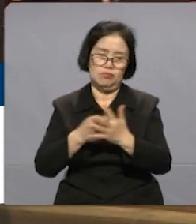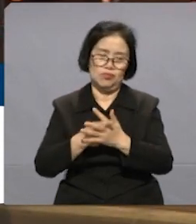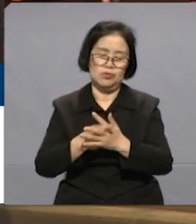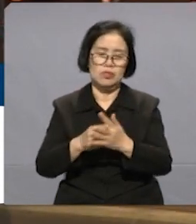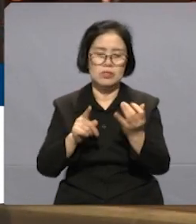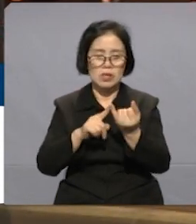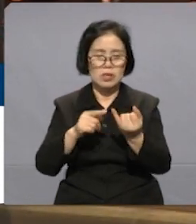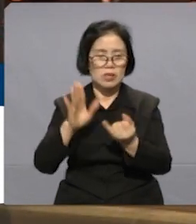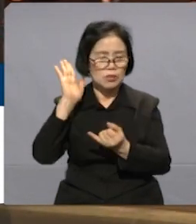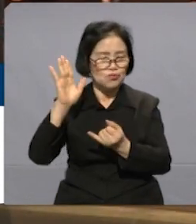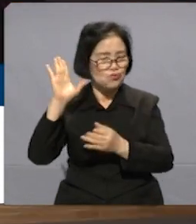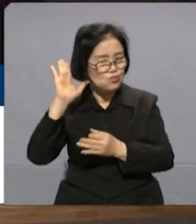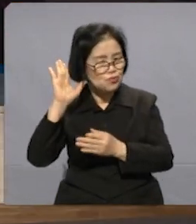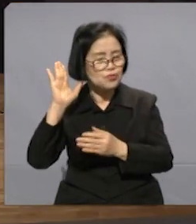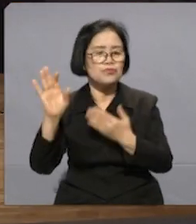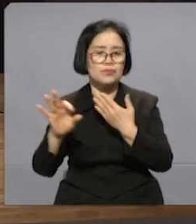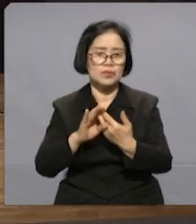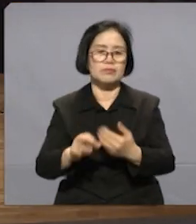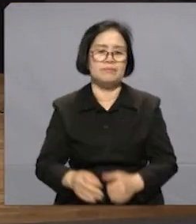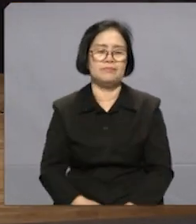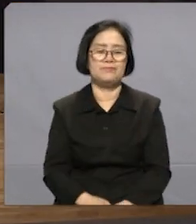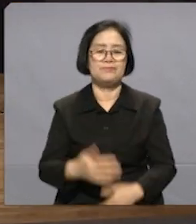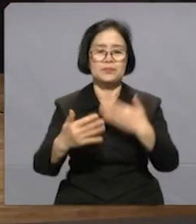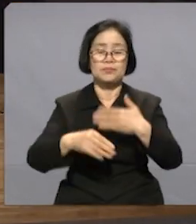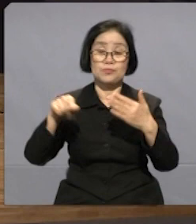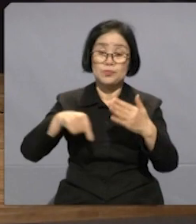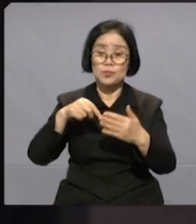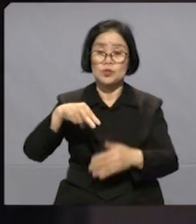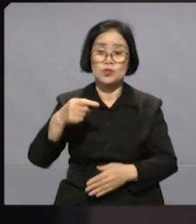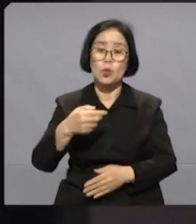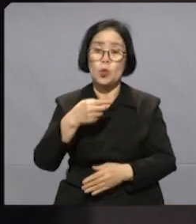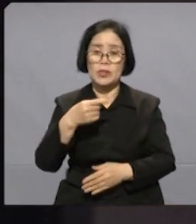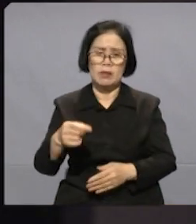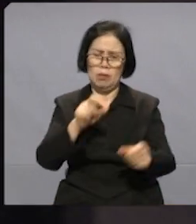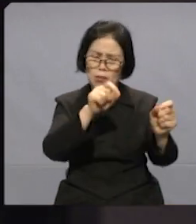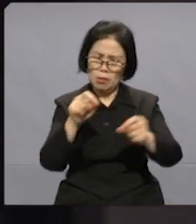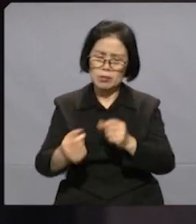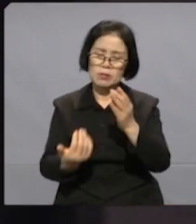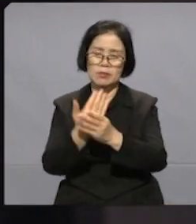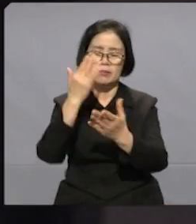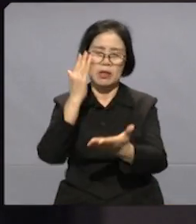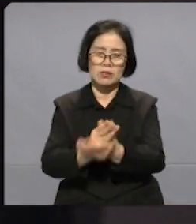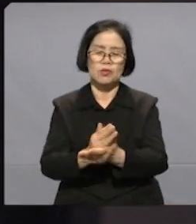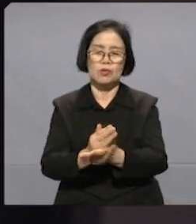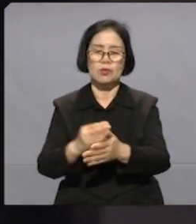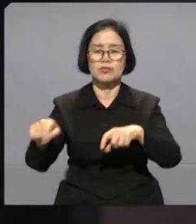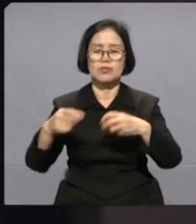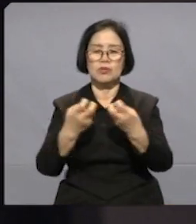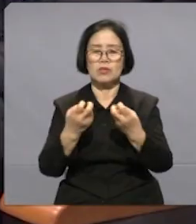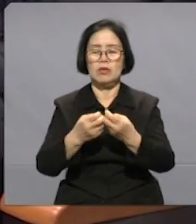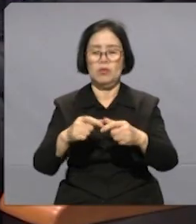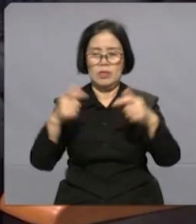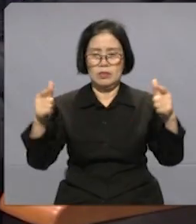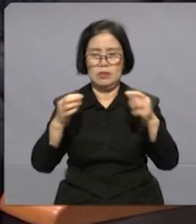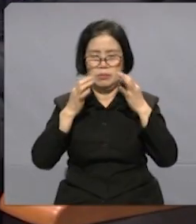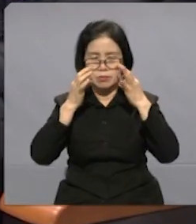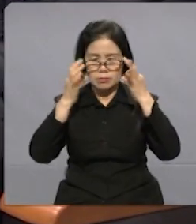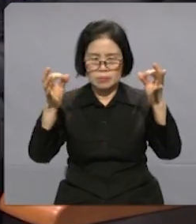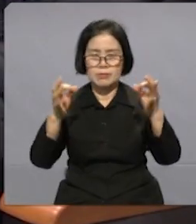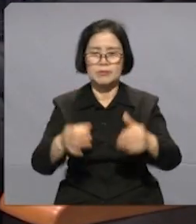이야기를 들어주었더라면. 영화 속 소희가 또 생기지 않도록 경기도는 정책 확대에 힘을 쏟고